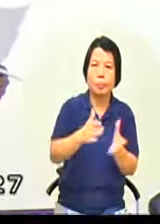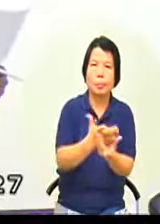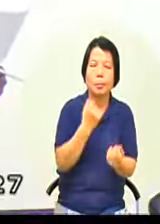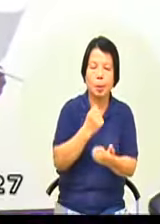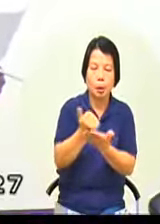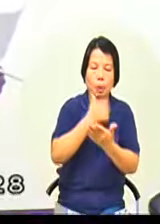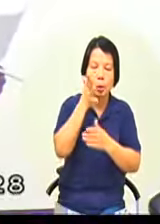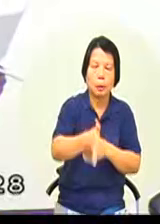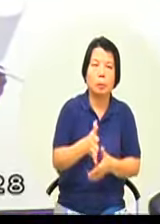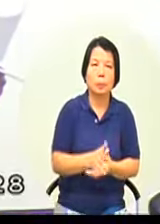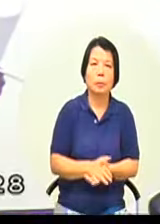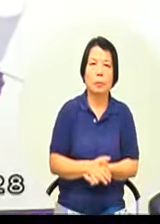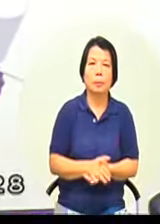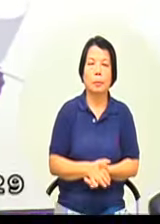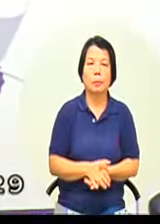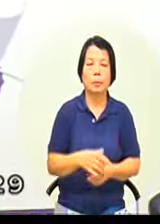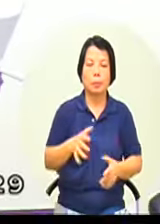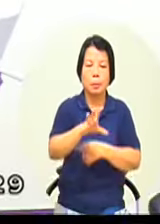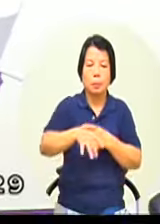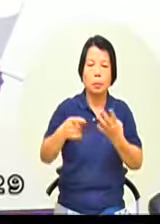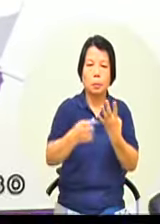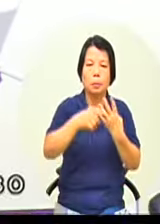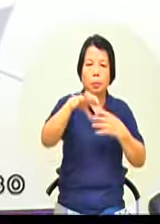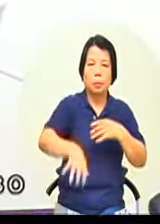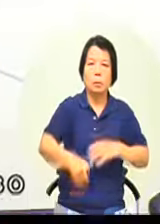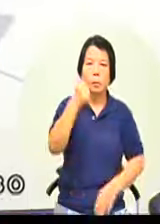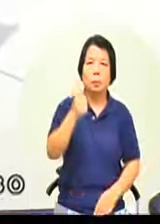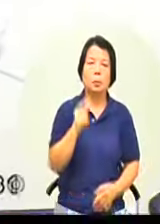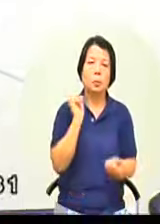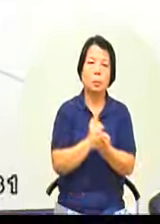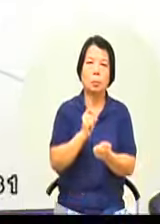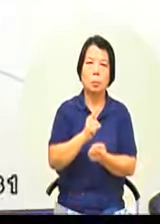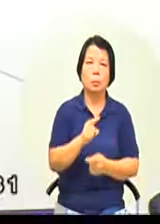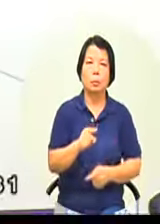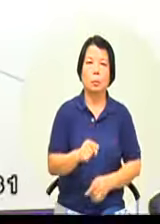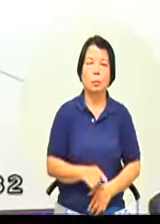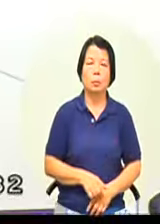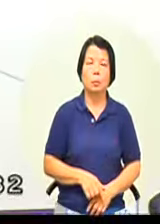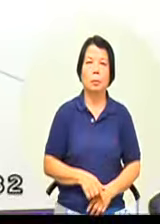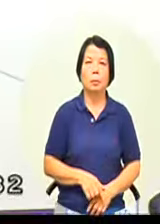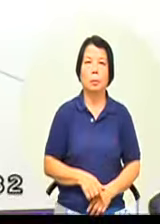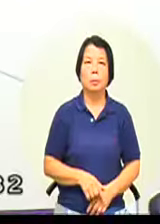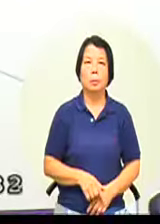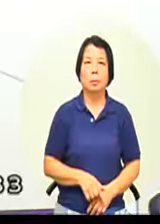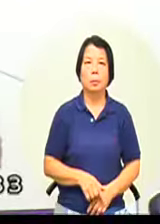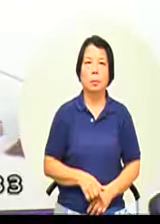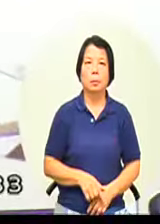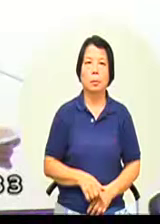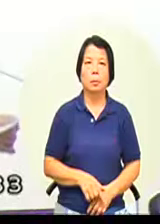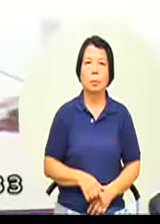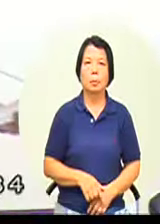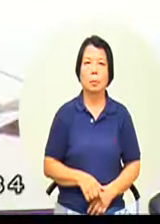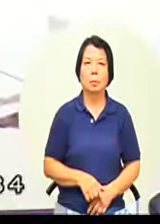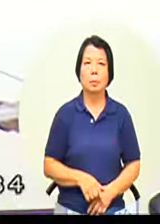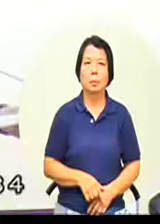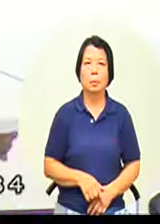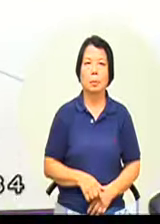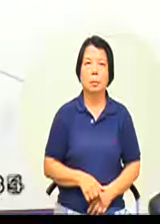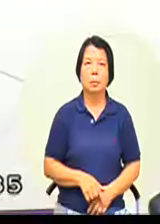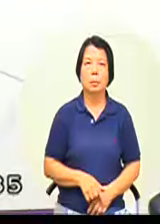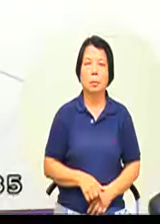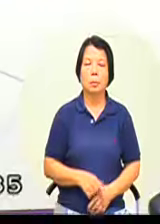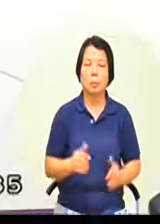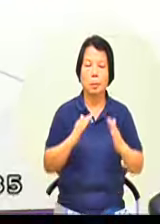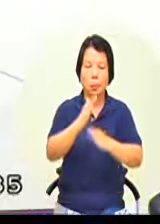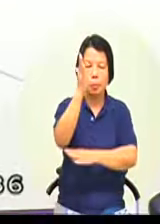请教我们农业局长，对于这一次我们的这个，只要我们市政府